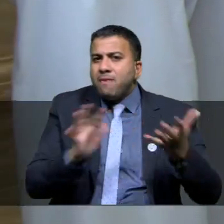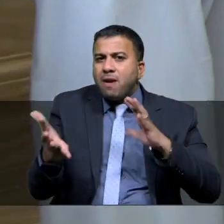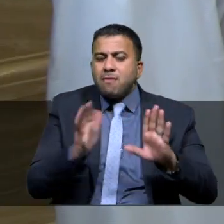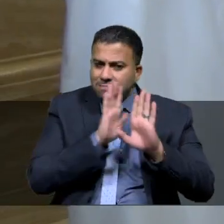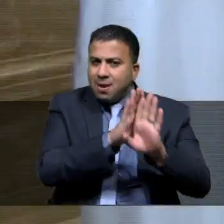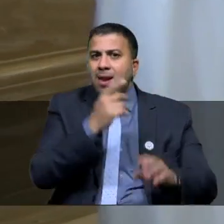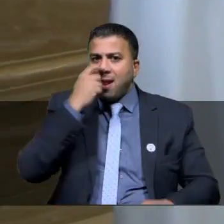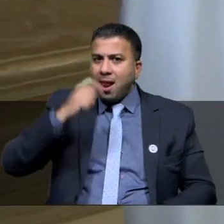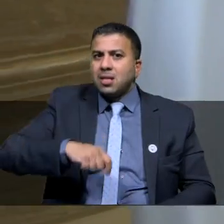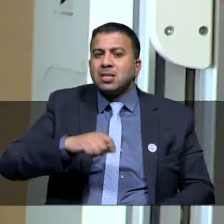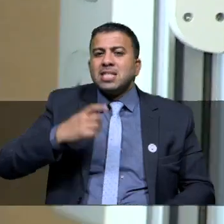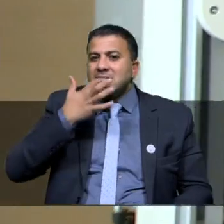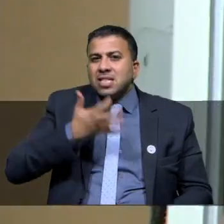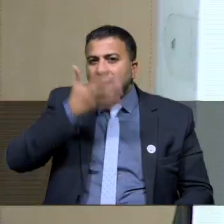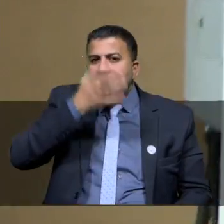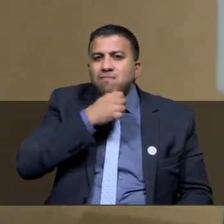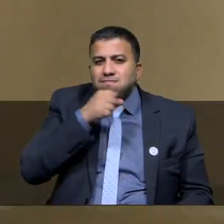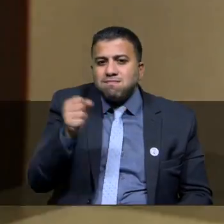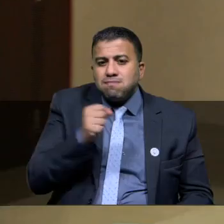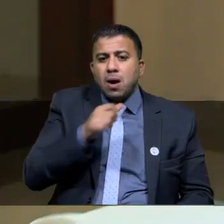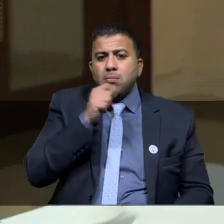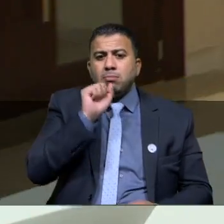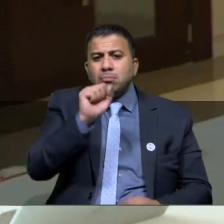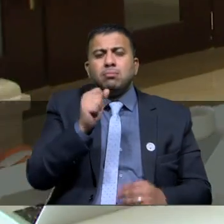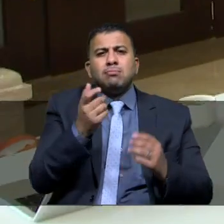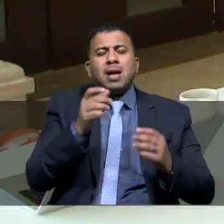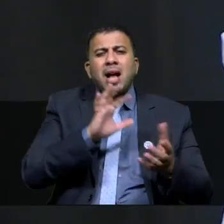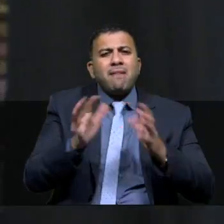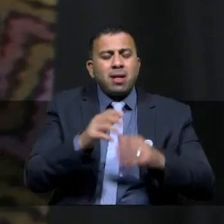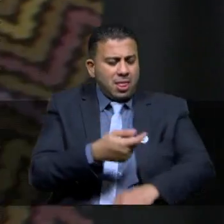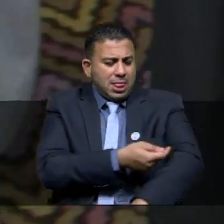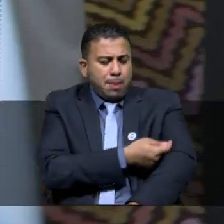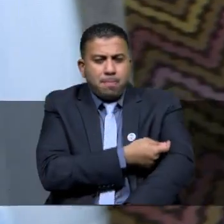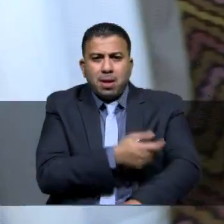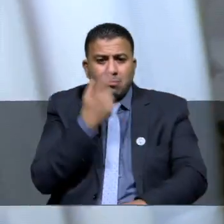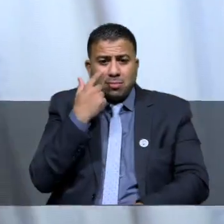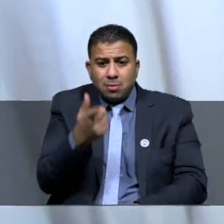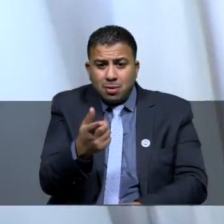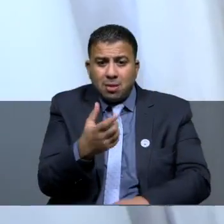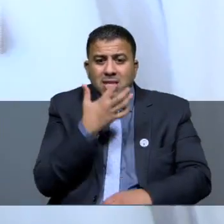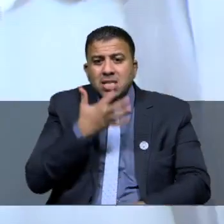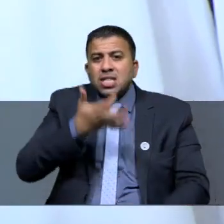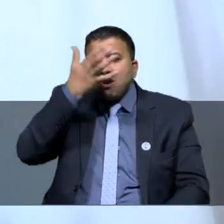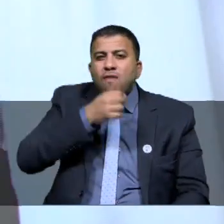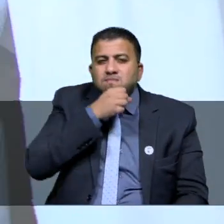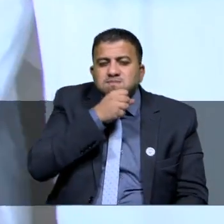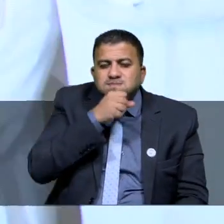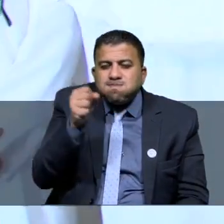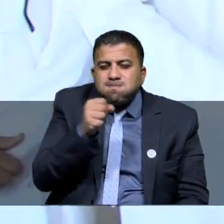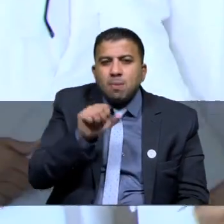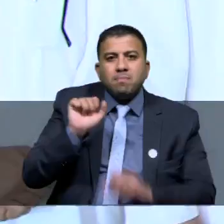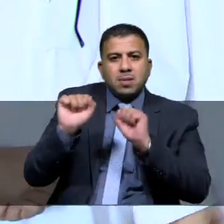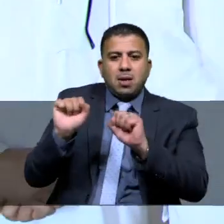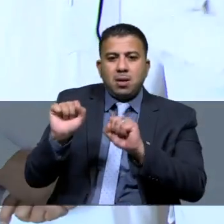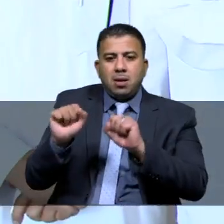صاحب الملتقى معرض تضمن مستلزمات ومعدات طبية تعنى بكبار السن. شاركت